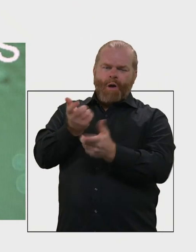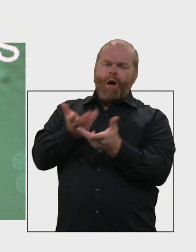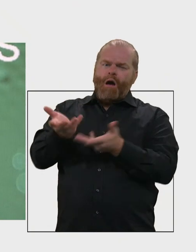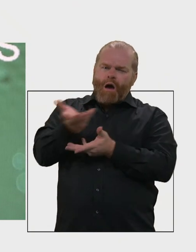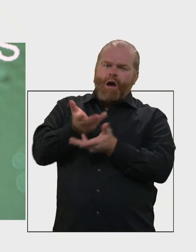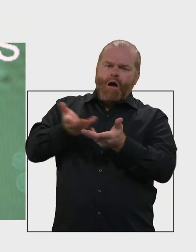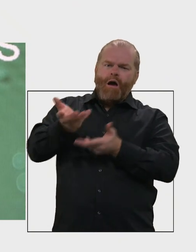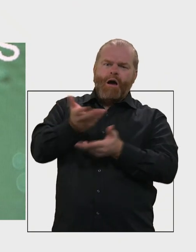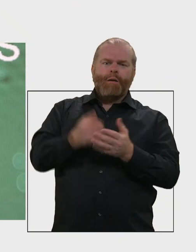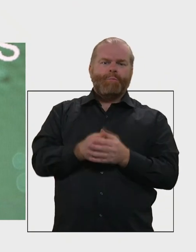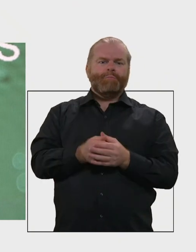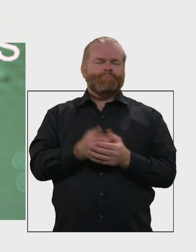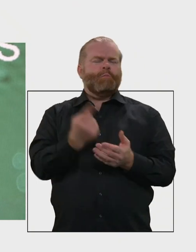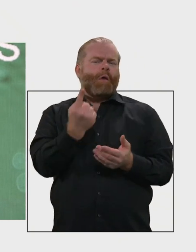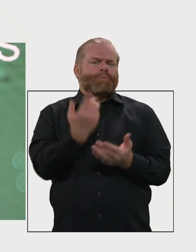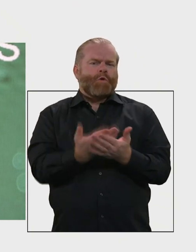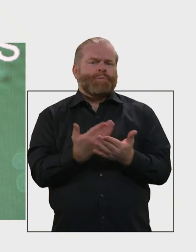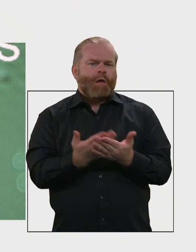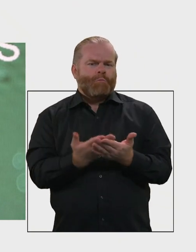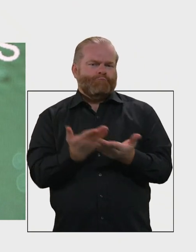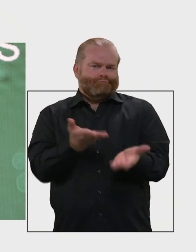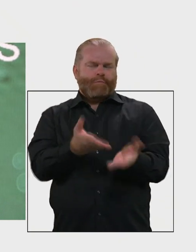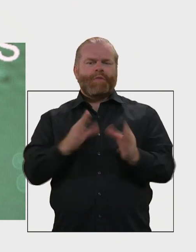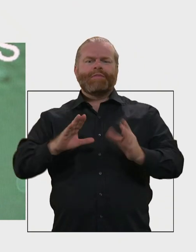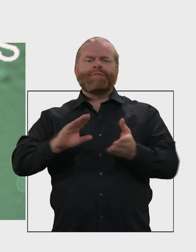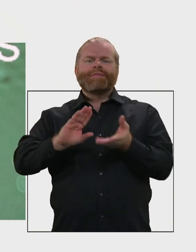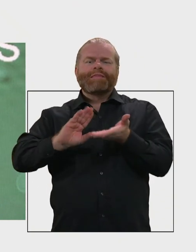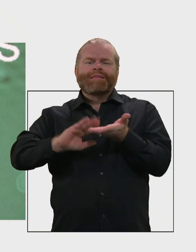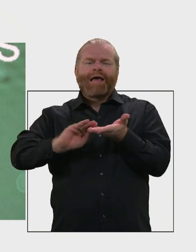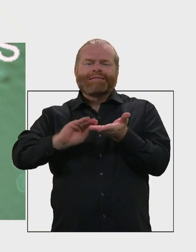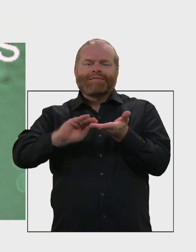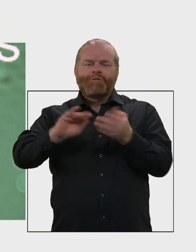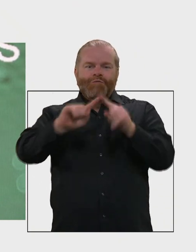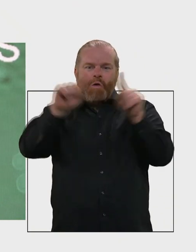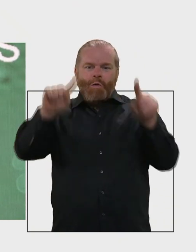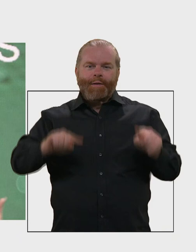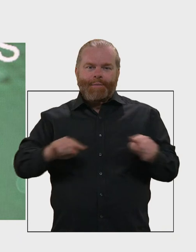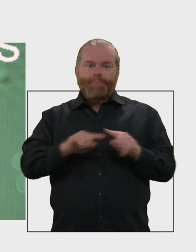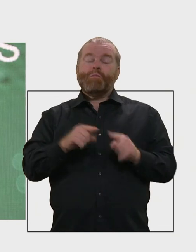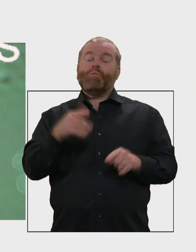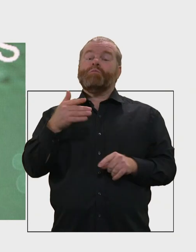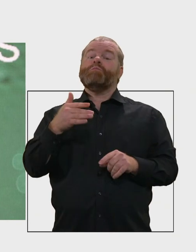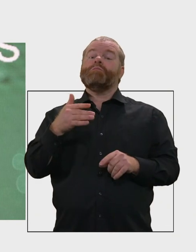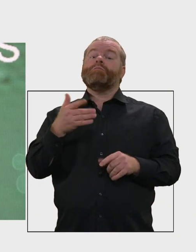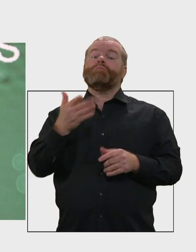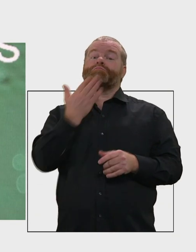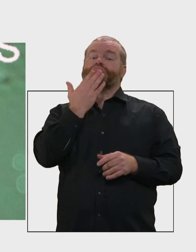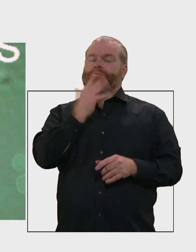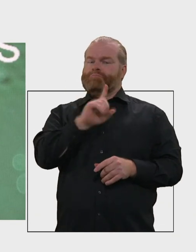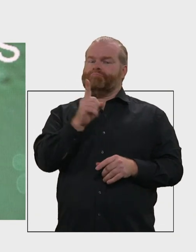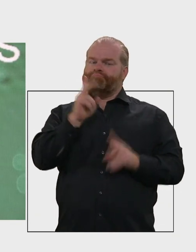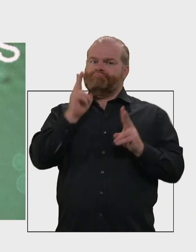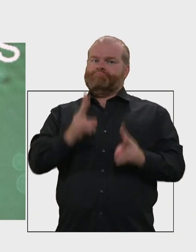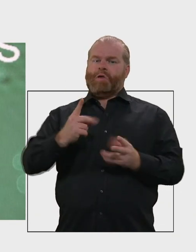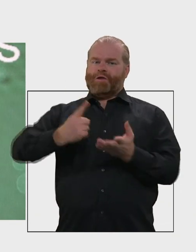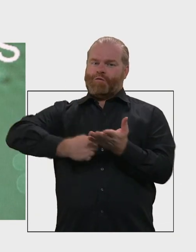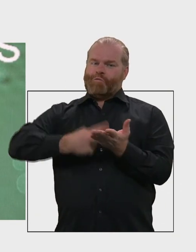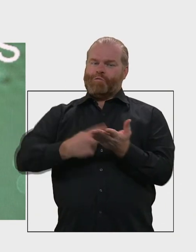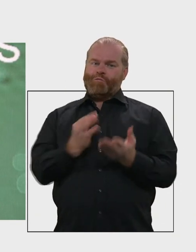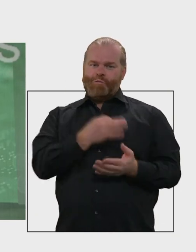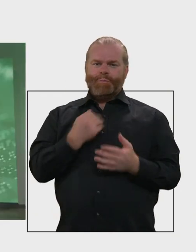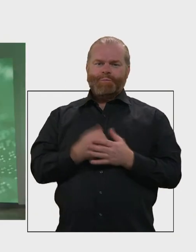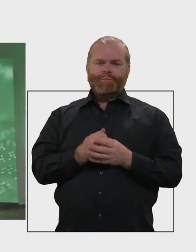besondere Herausforderung. wenn wir bedenken, welche komplizierte Architektur über die vielen Jahrhunderte